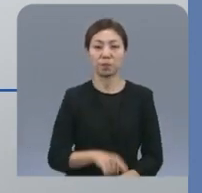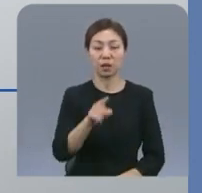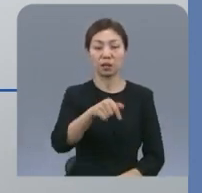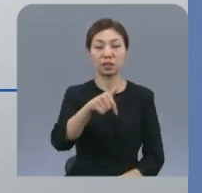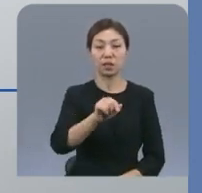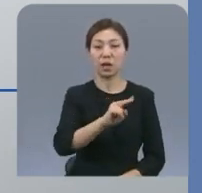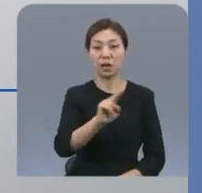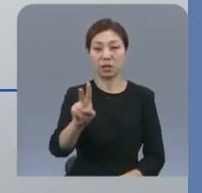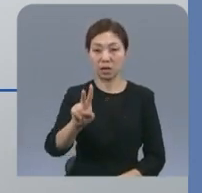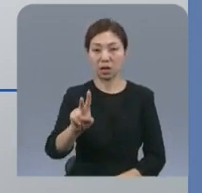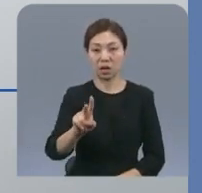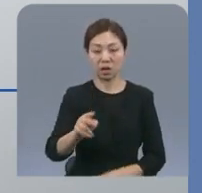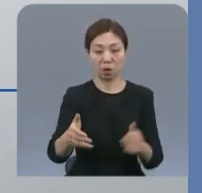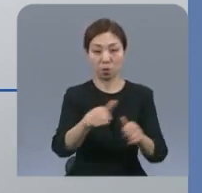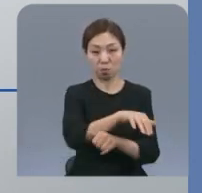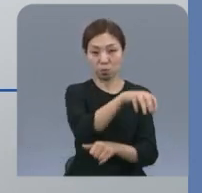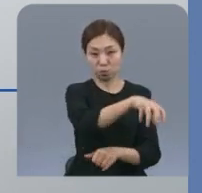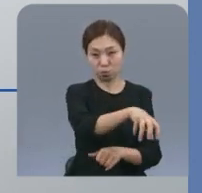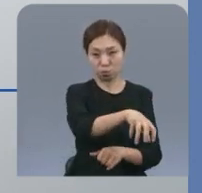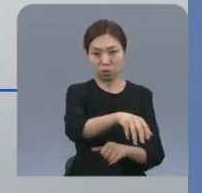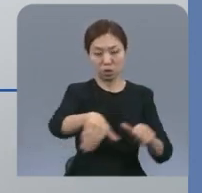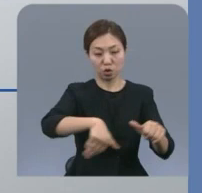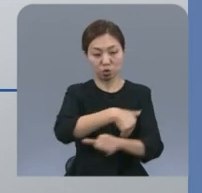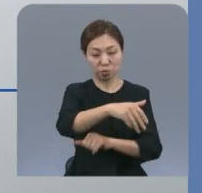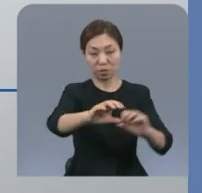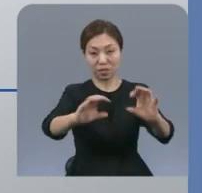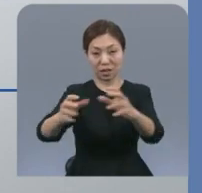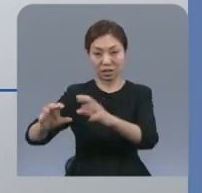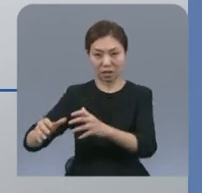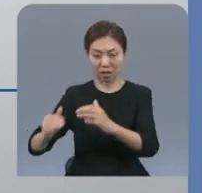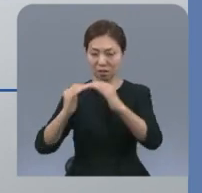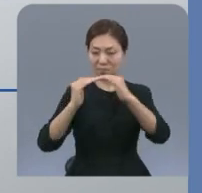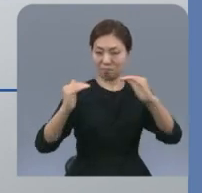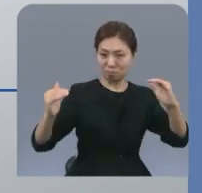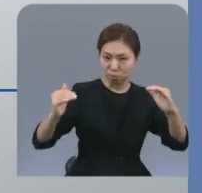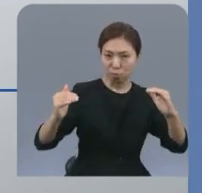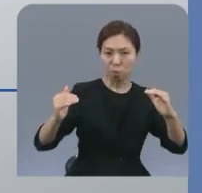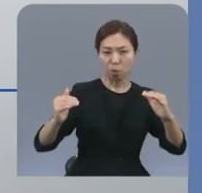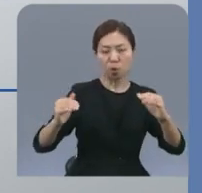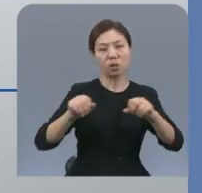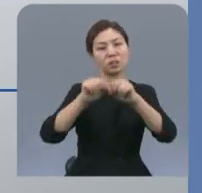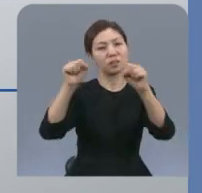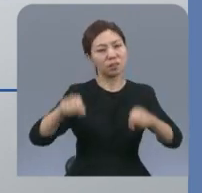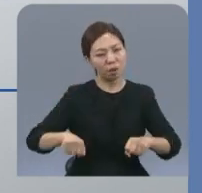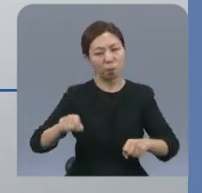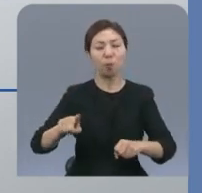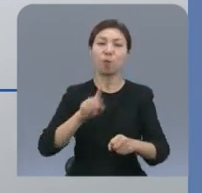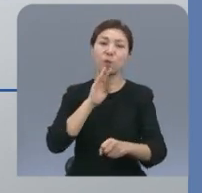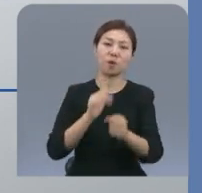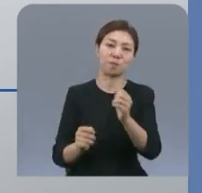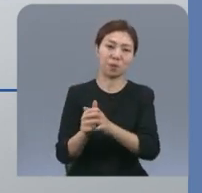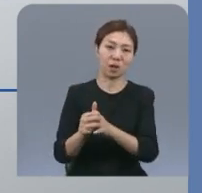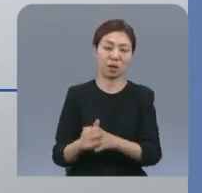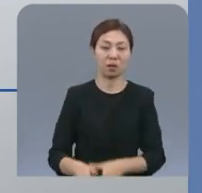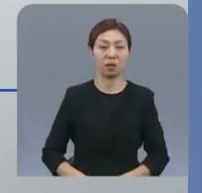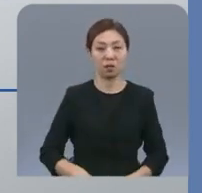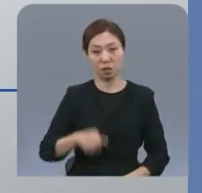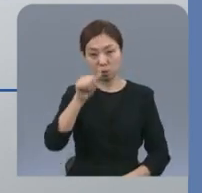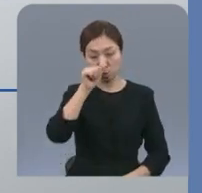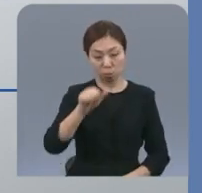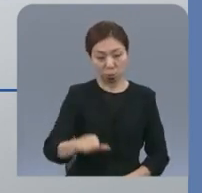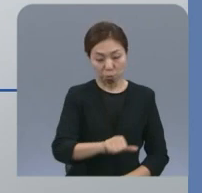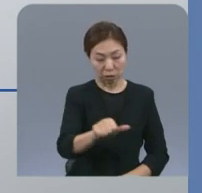gồm thành phố Quang Trung tỉnh Nam và Bắc Sơn La các di tích này nằm tại các địa phương như phường Chi San thuộc huyện Korea tỉnh Bắc trong Giang